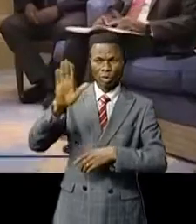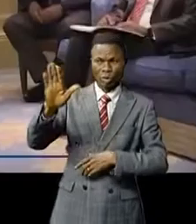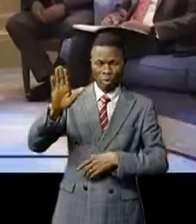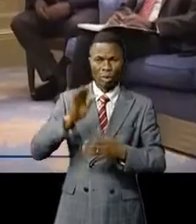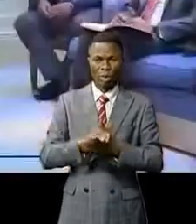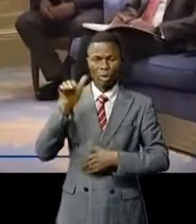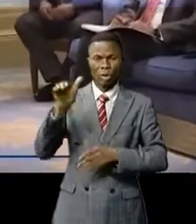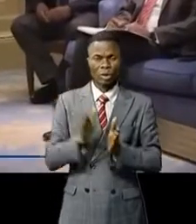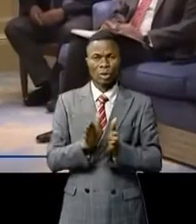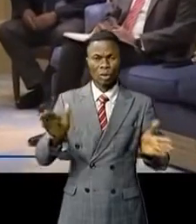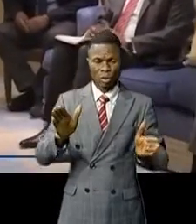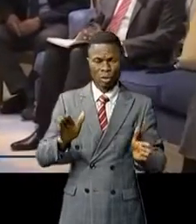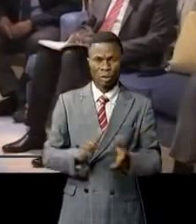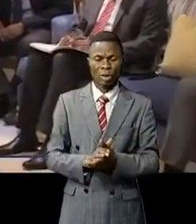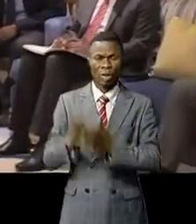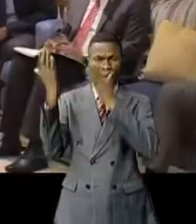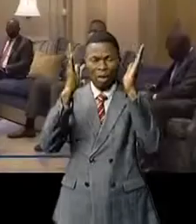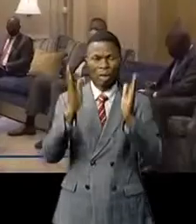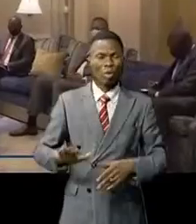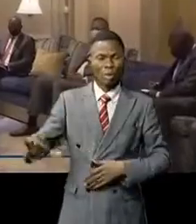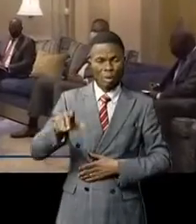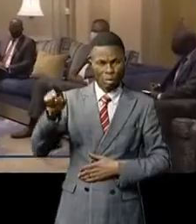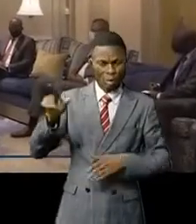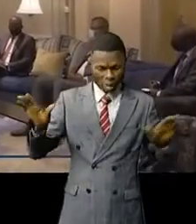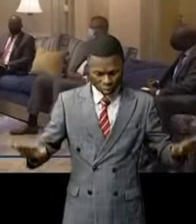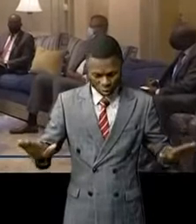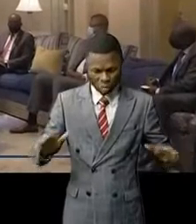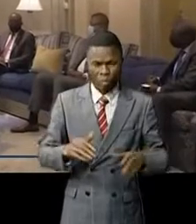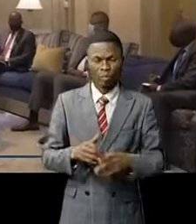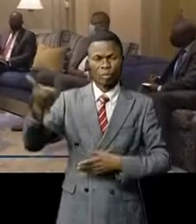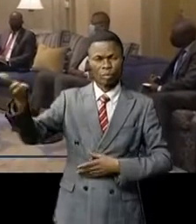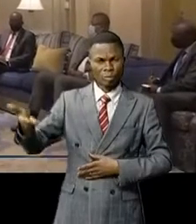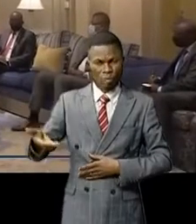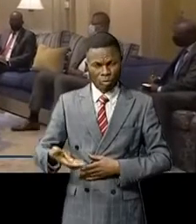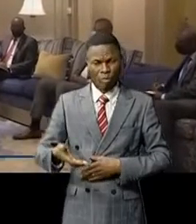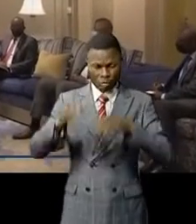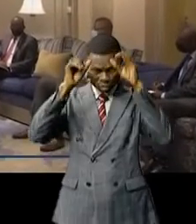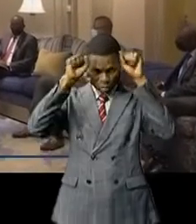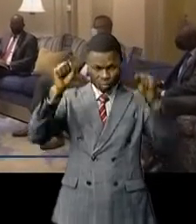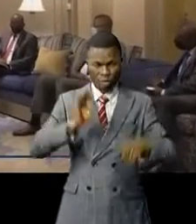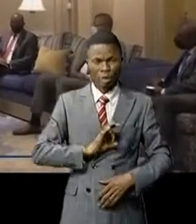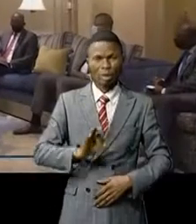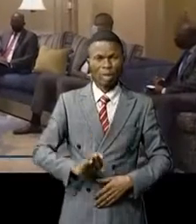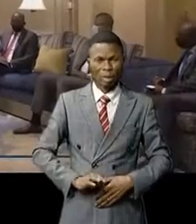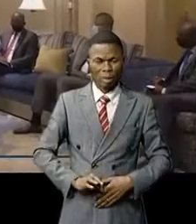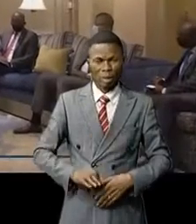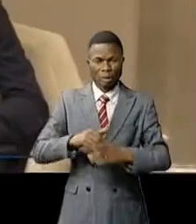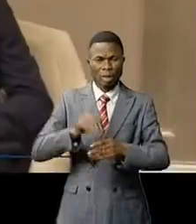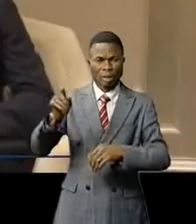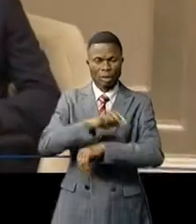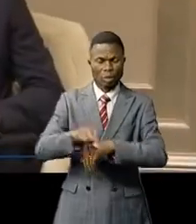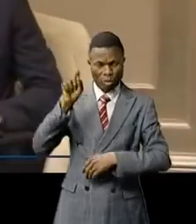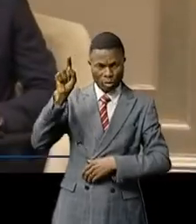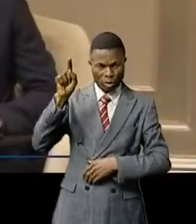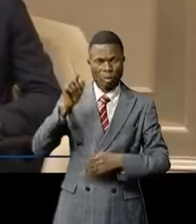Al-Meiri, directeur général de la Chambre du commerce d'Abu Dhabi, à l'issue de l'audience lui accordée par le président de la République, Félix-Antoine